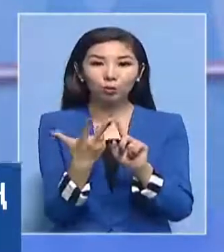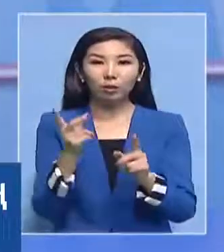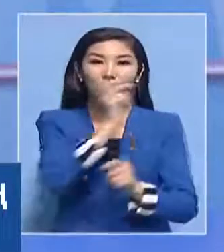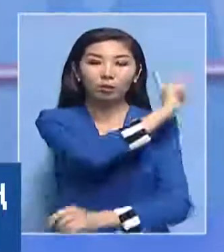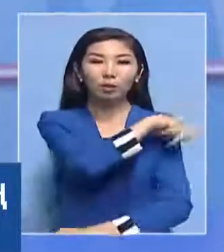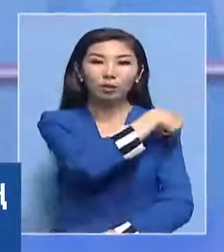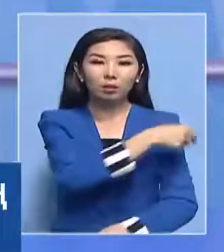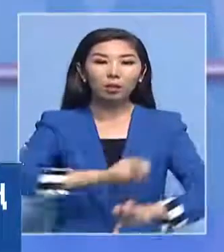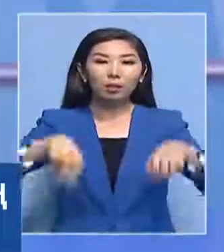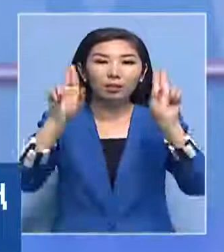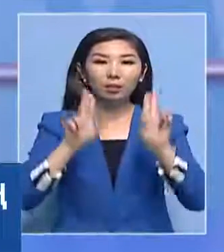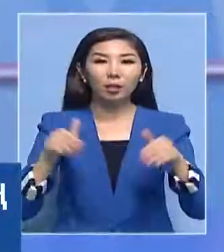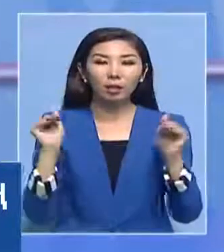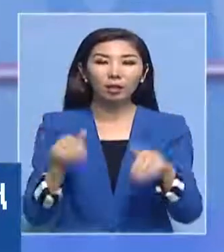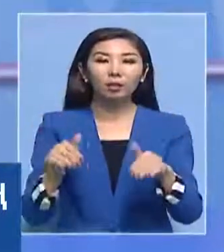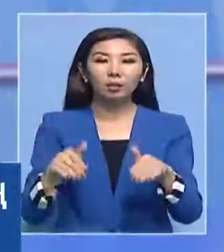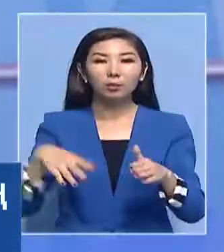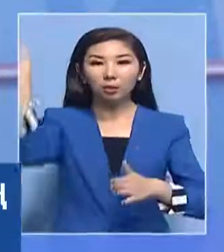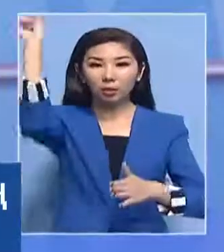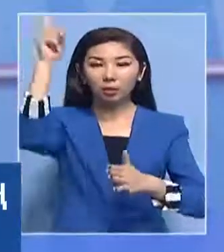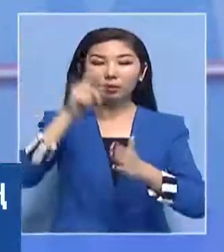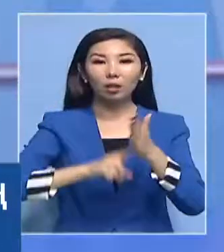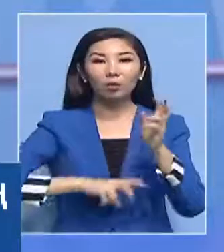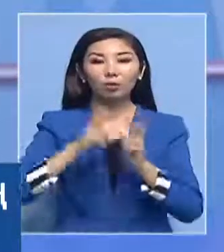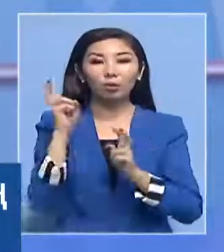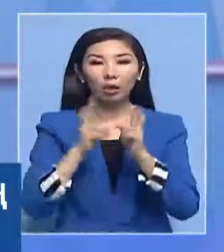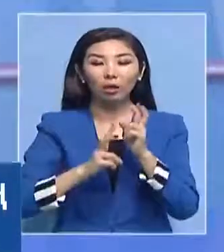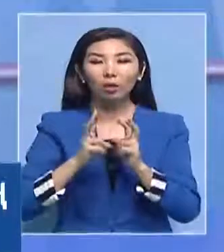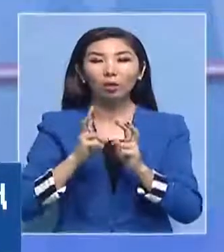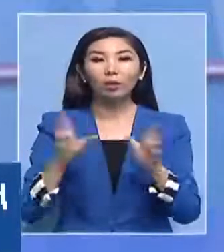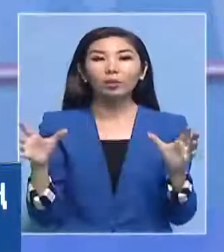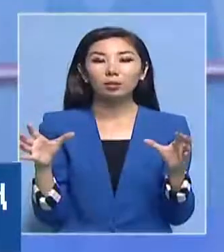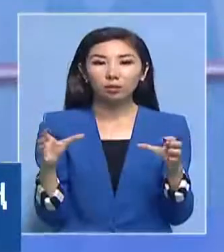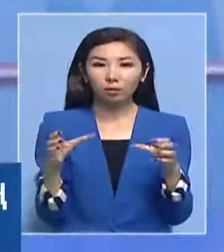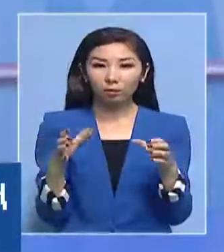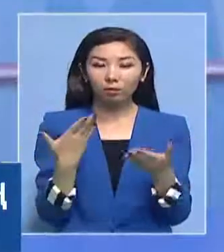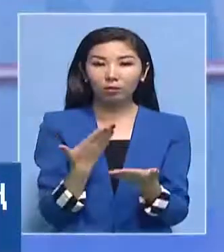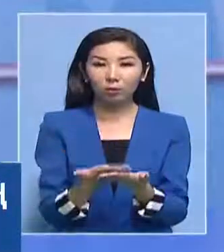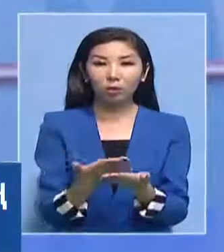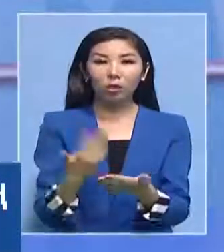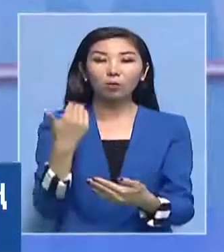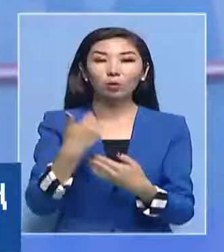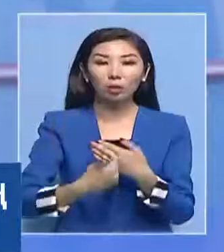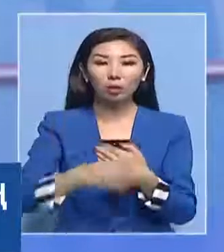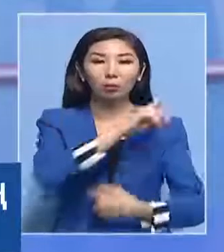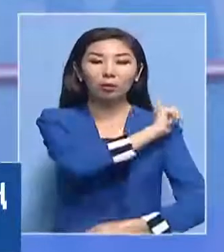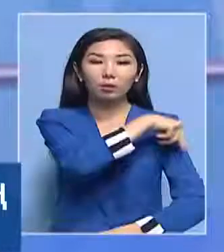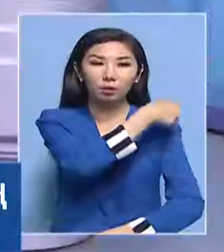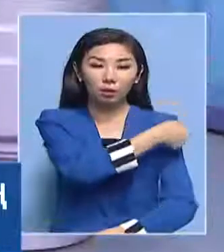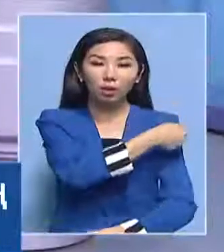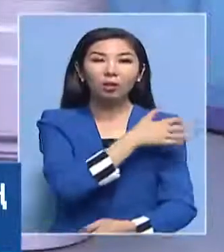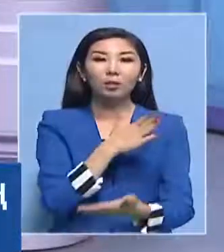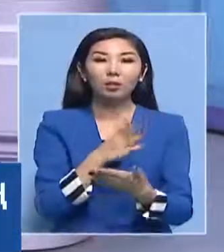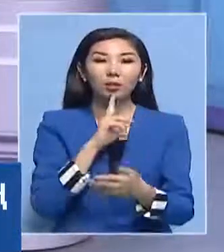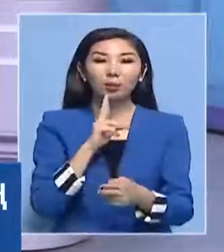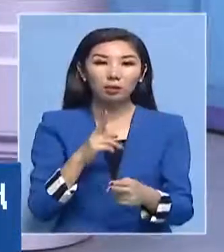медицина саласындағы жаңағы сенім деген кәсіподақ, олардың мына орташа медицина, медицинская